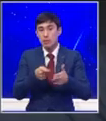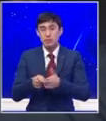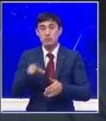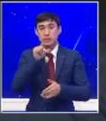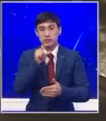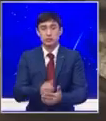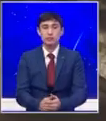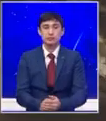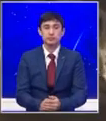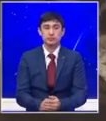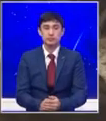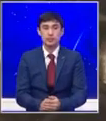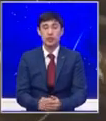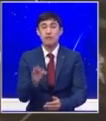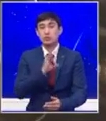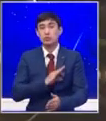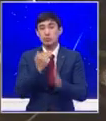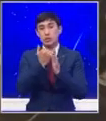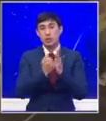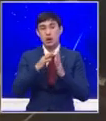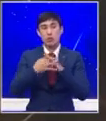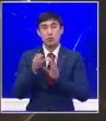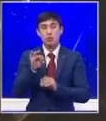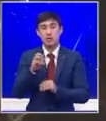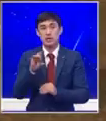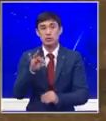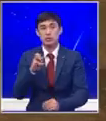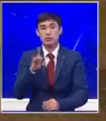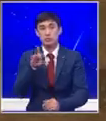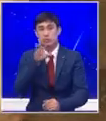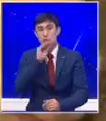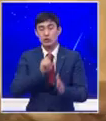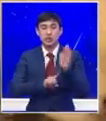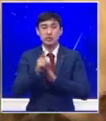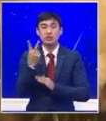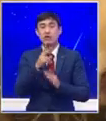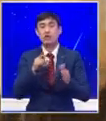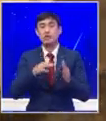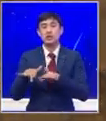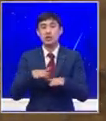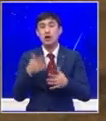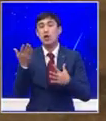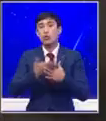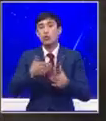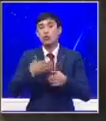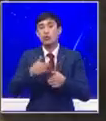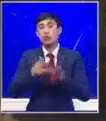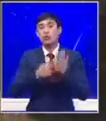птицу. Воспользовавшись программой «Аула Манаты», Ербулат смог начать сразу 2 дела. Взяв льготный кредит на